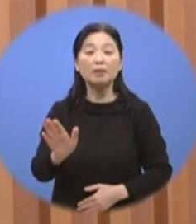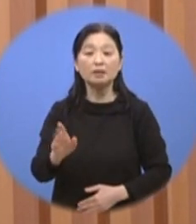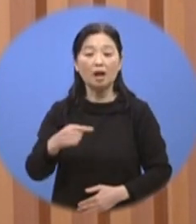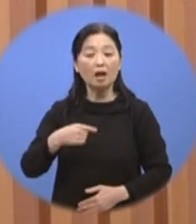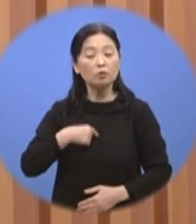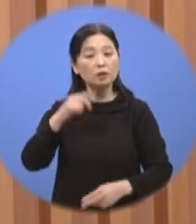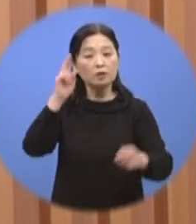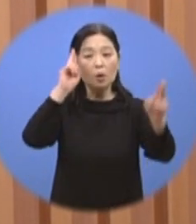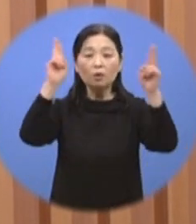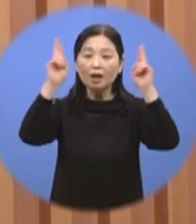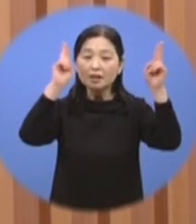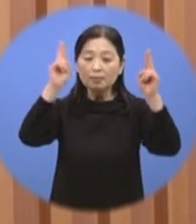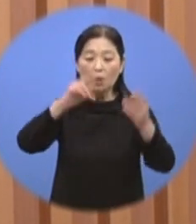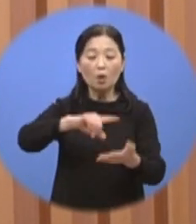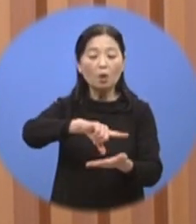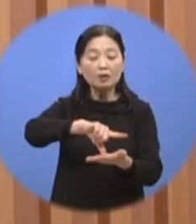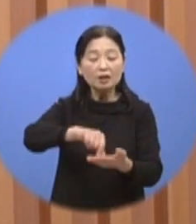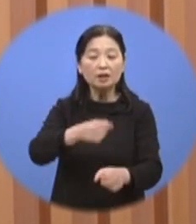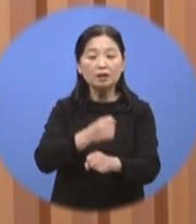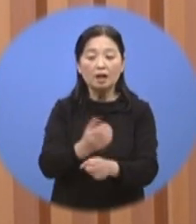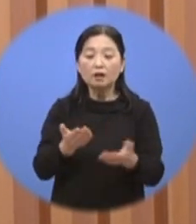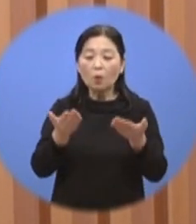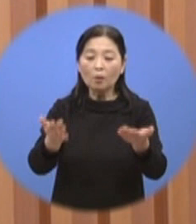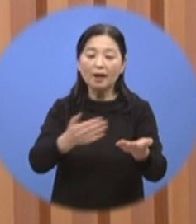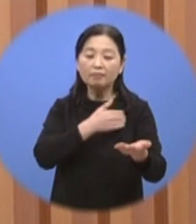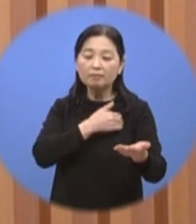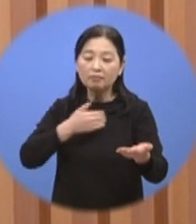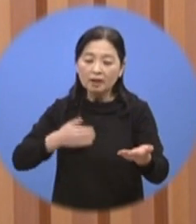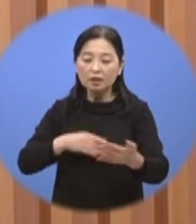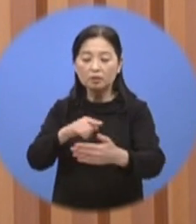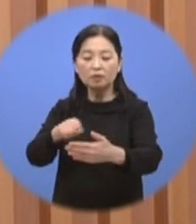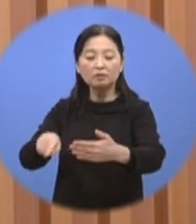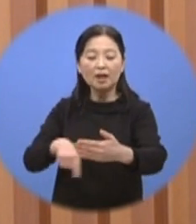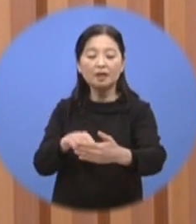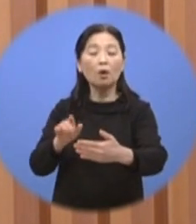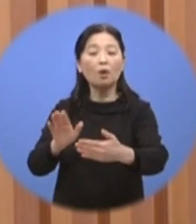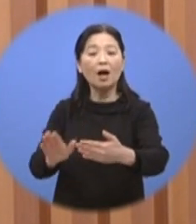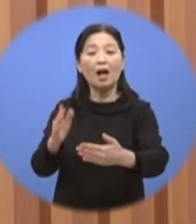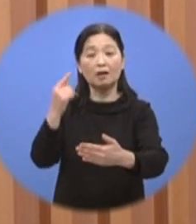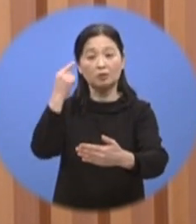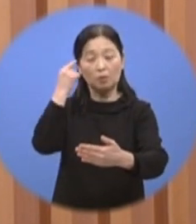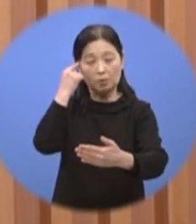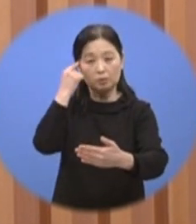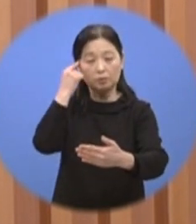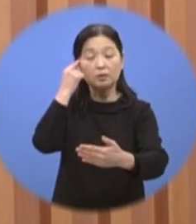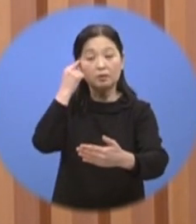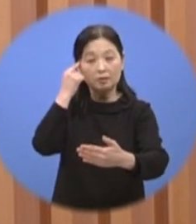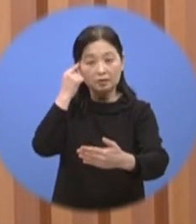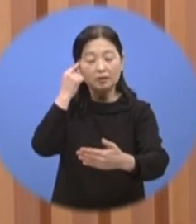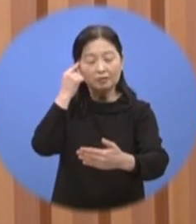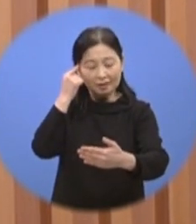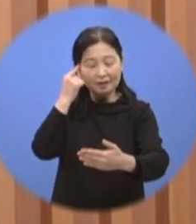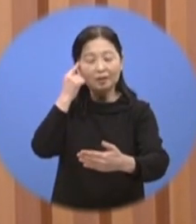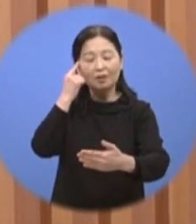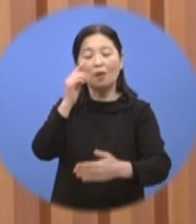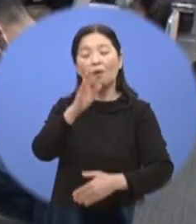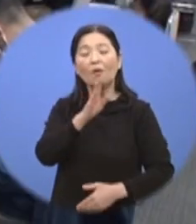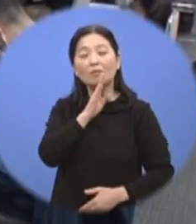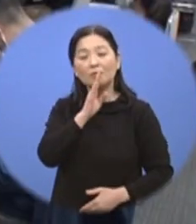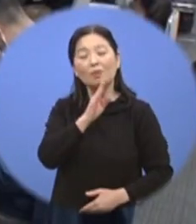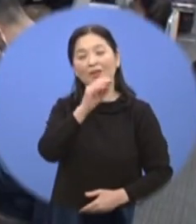の会社でも地域に貢献できることがあるんじゃないかなというのも思いまして、すごい良かったです。